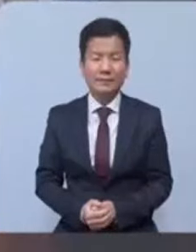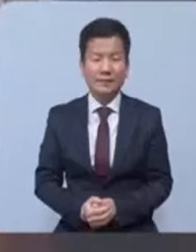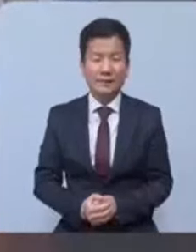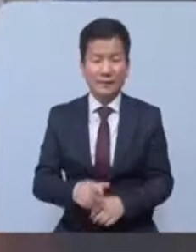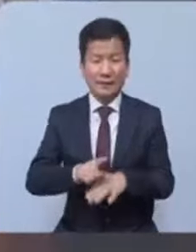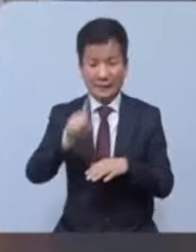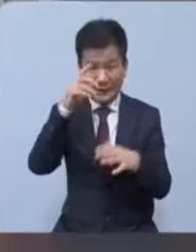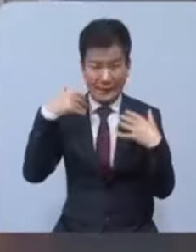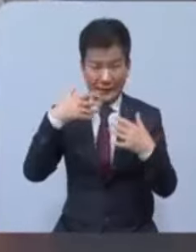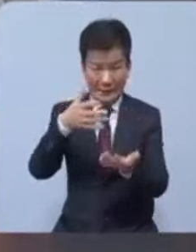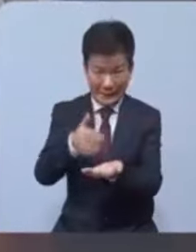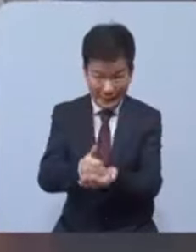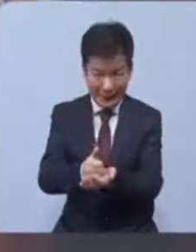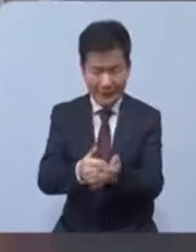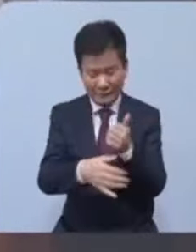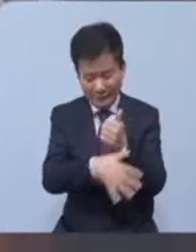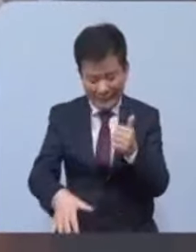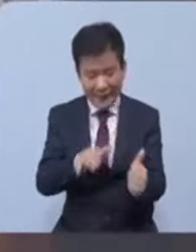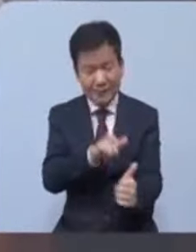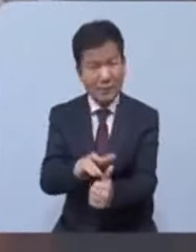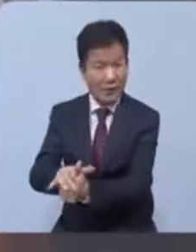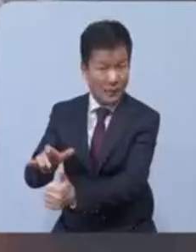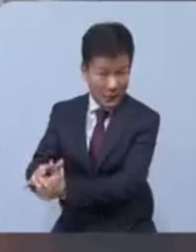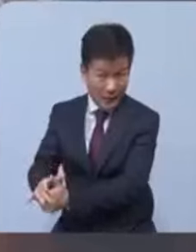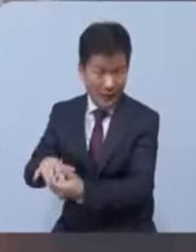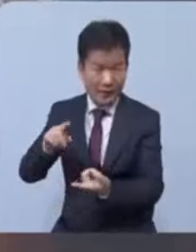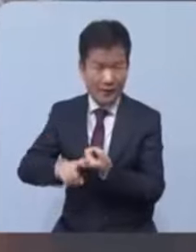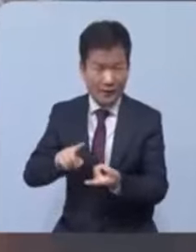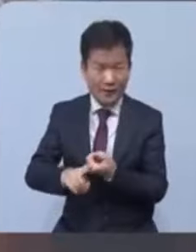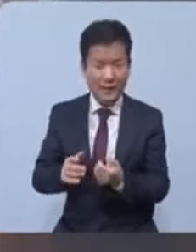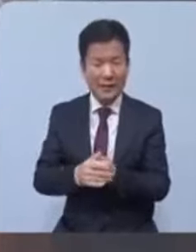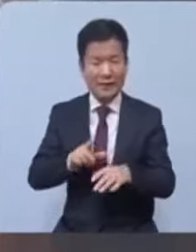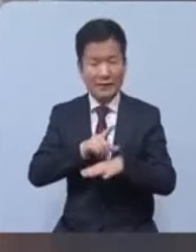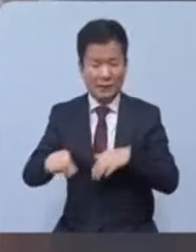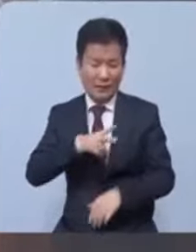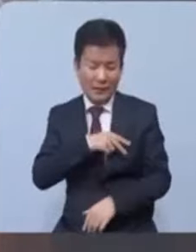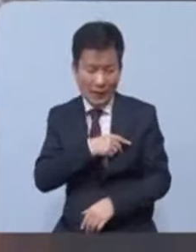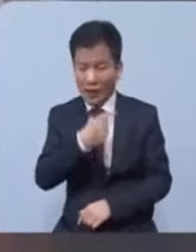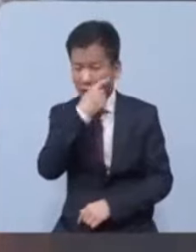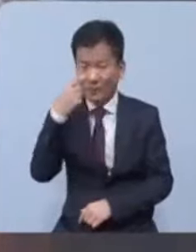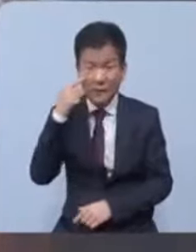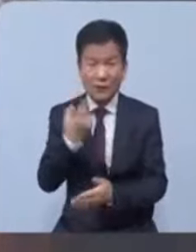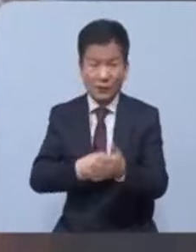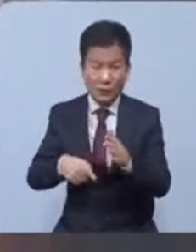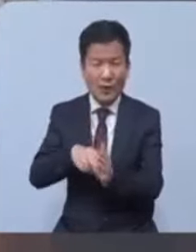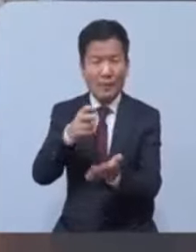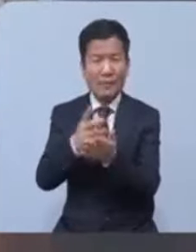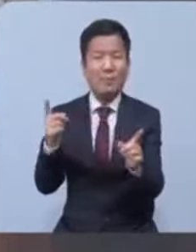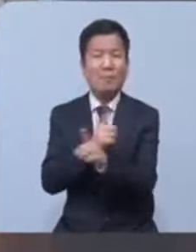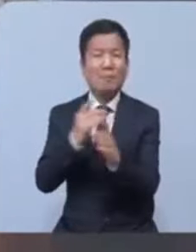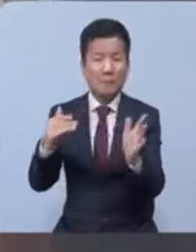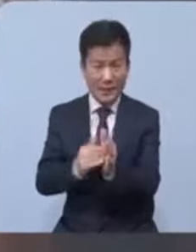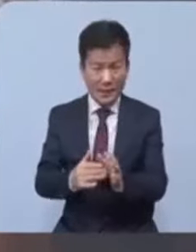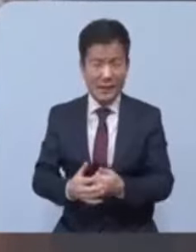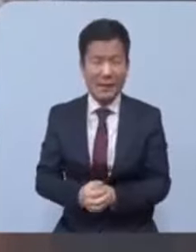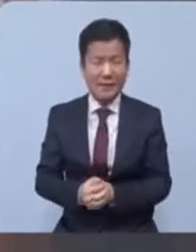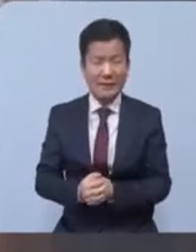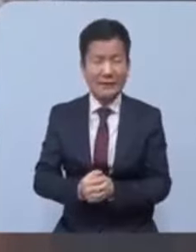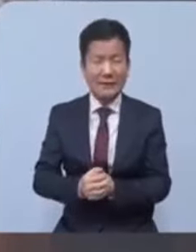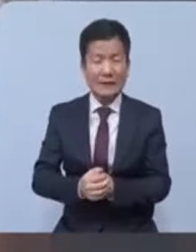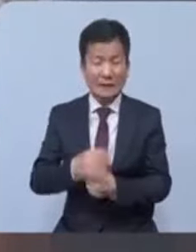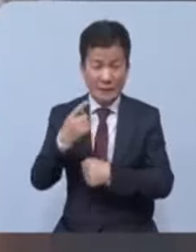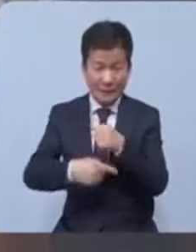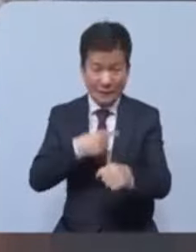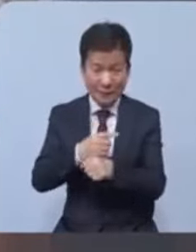자치단체장이 임명하는 산하 기관장 등 주요 보직자에 대해 지방의회가 검증할 수 있도록 법이 개정됐는데요. 시행 1년이